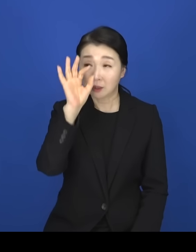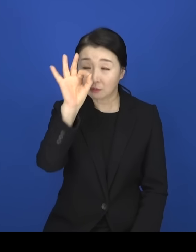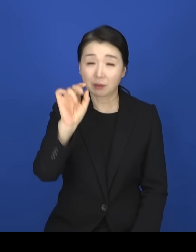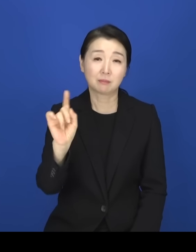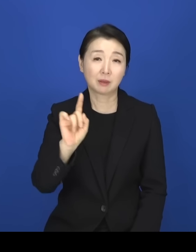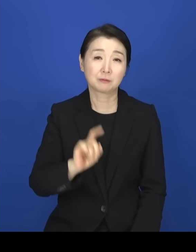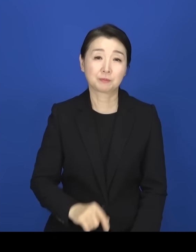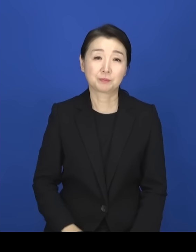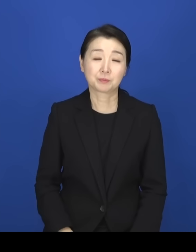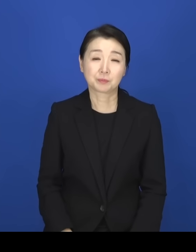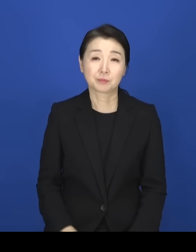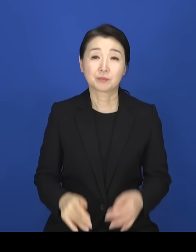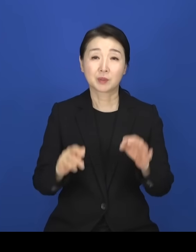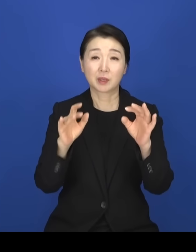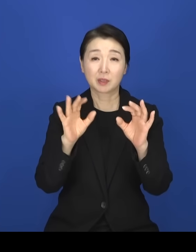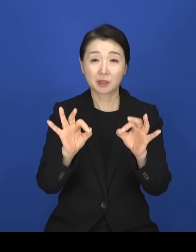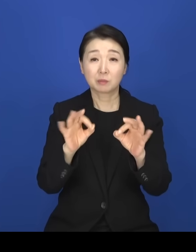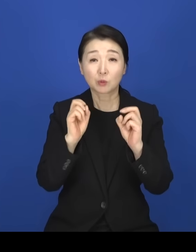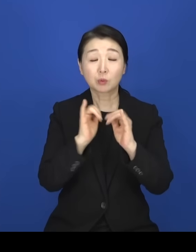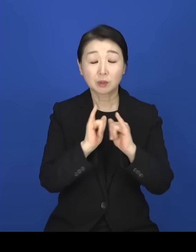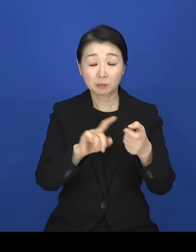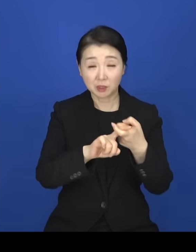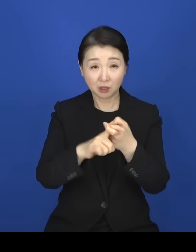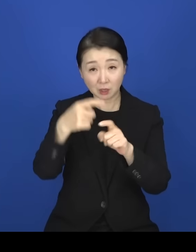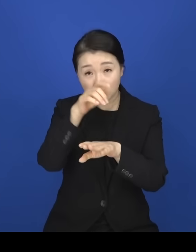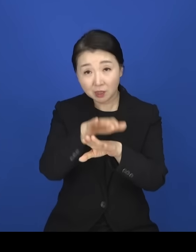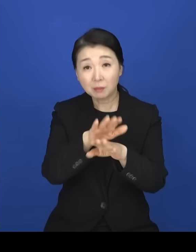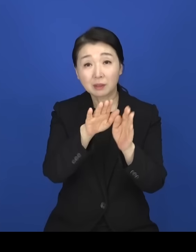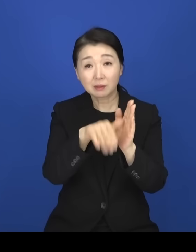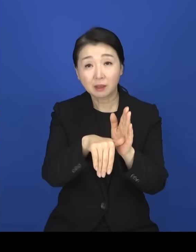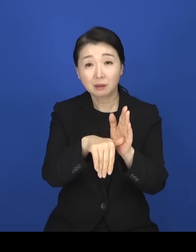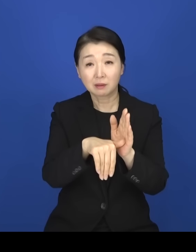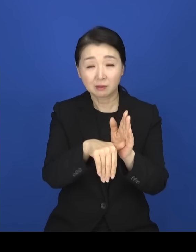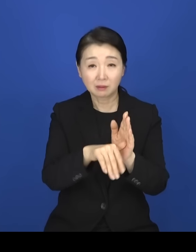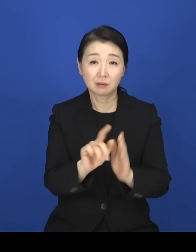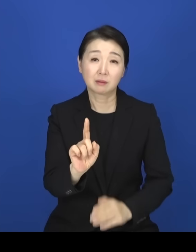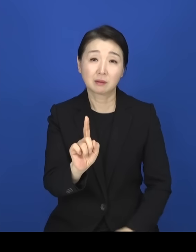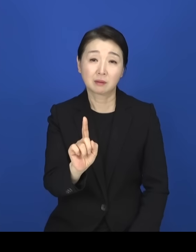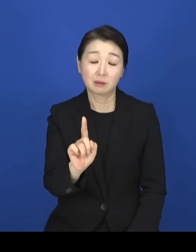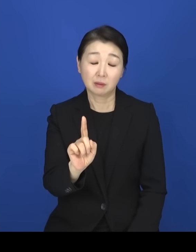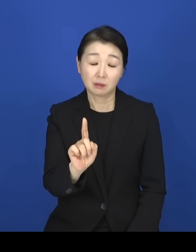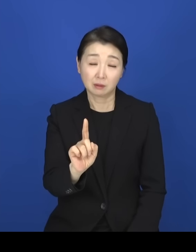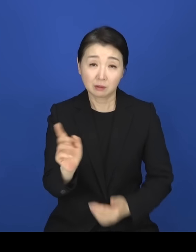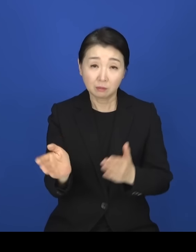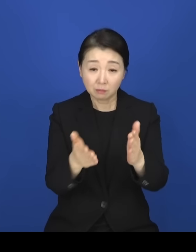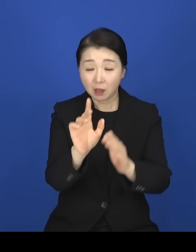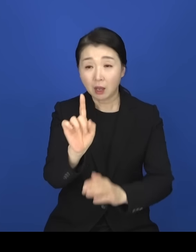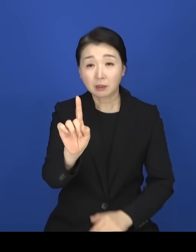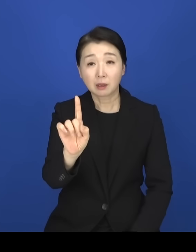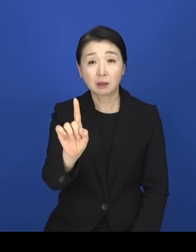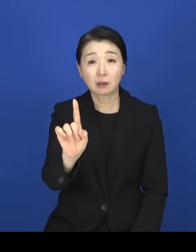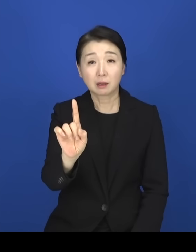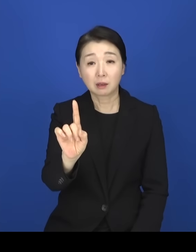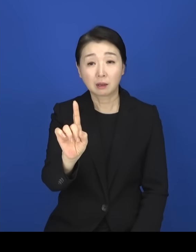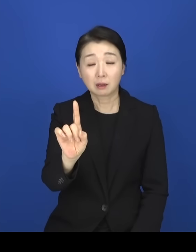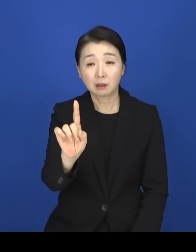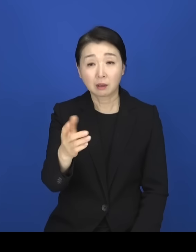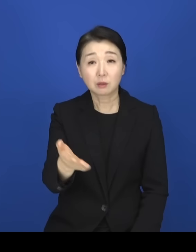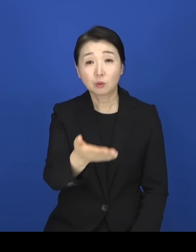중에 김용희 선교사님이 그 연합예배 때 했는데 아니 길이 하나인데